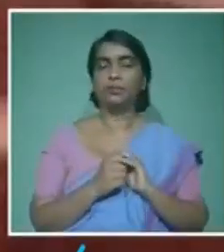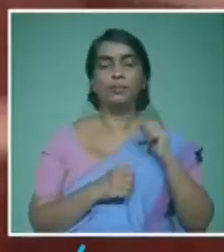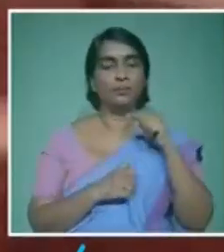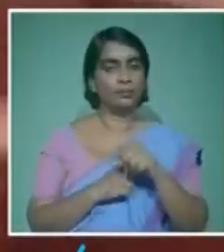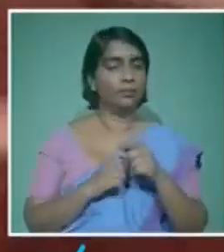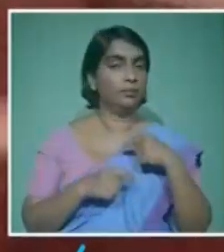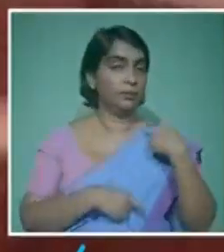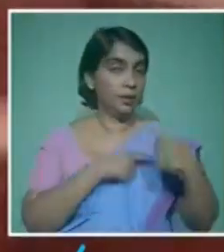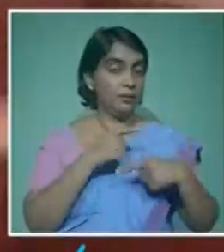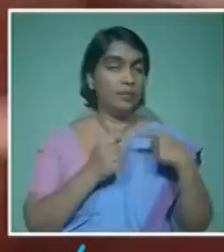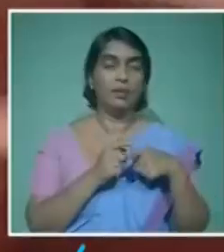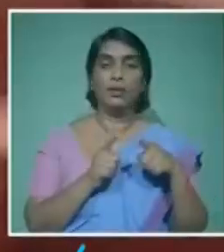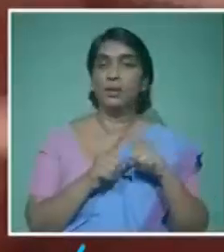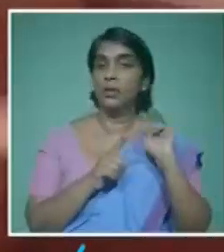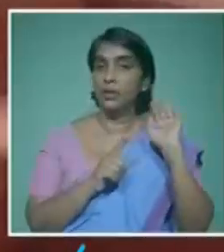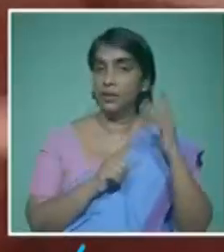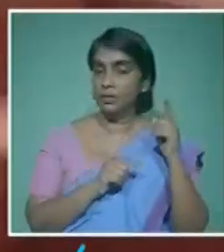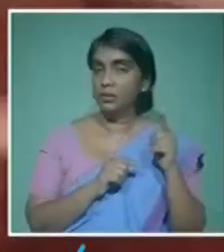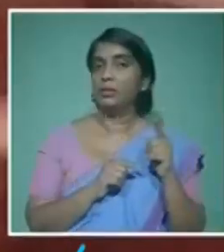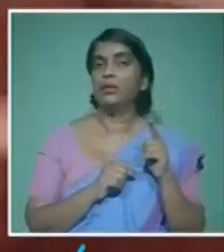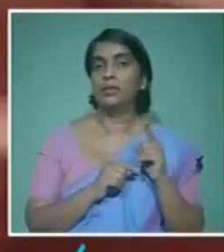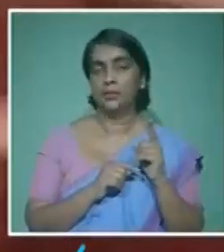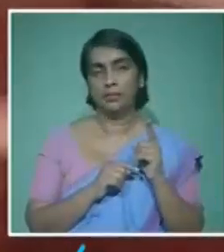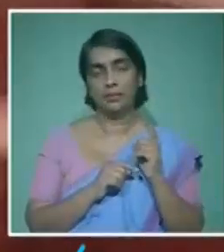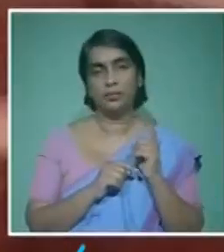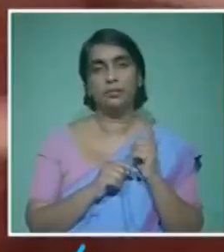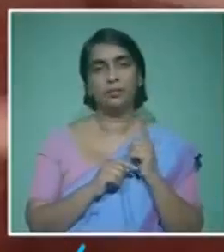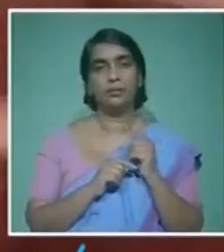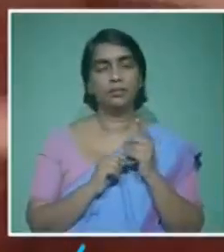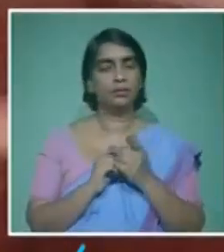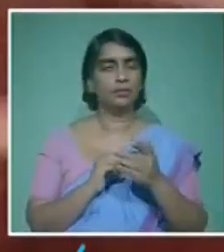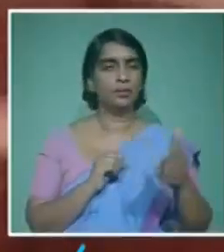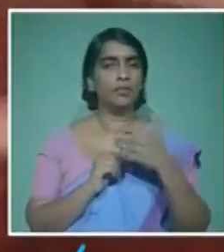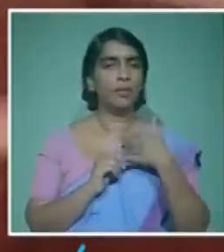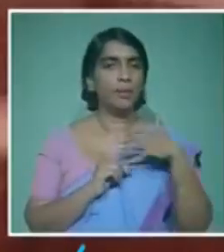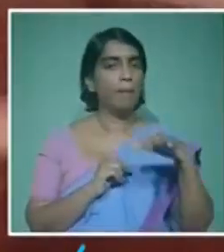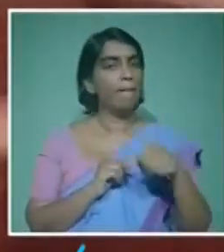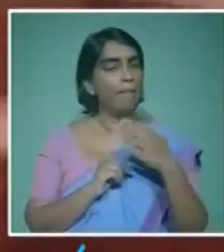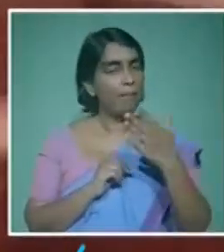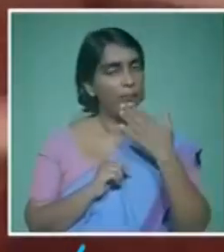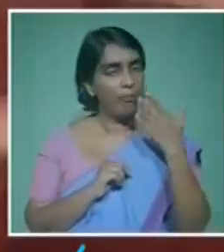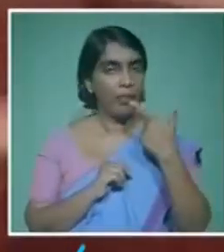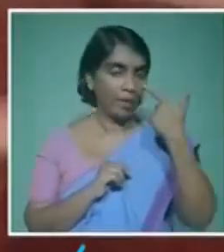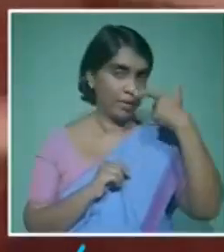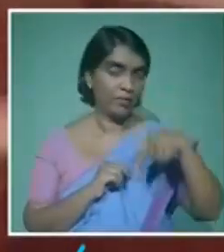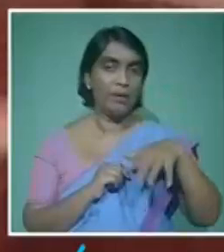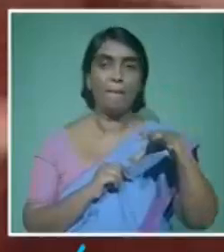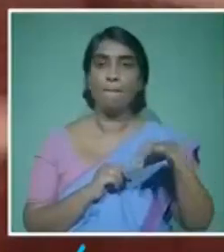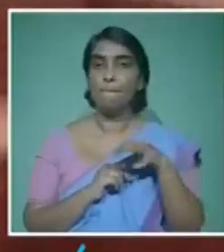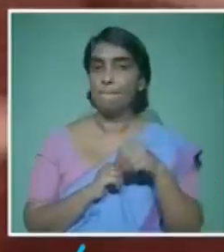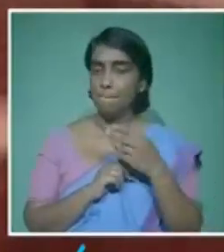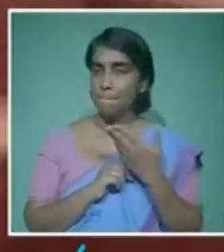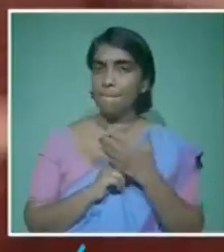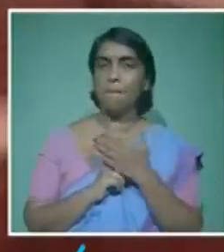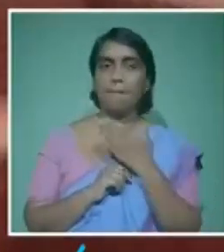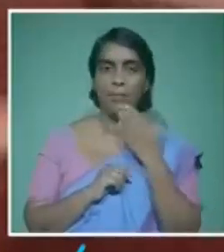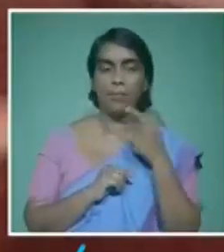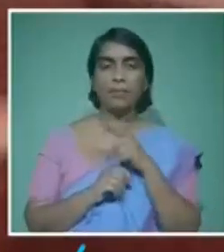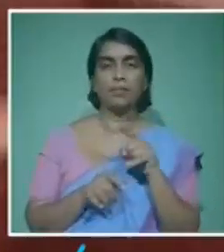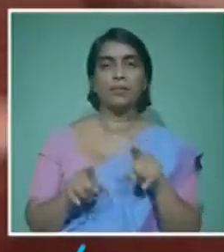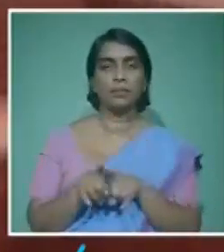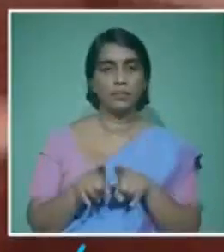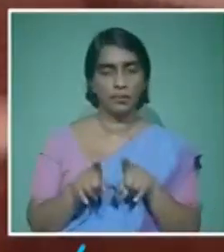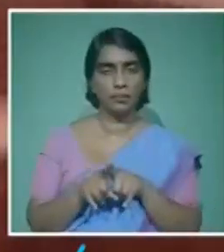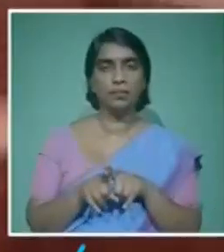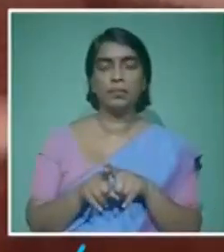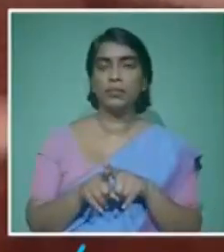நேரம் எரிபொருளையும் பயன்படுத்தத்தக்கது. இந்த இயந்திரத்தினை மின்கலம் மட்டுமின்றி சூரிய மின்கலம், காற்றாலை